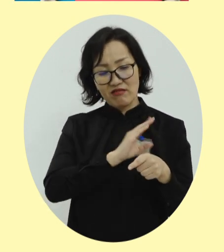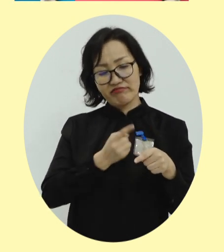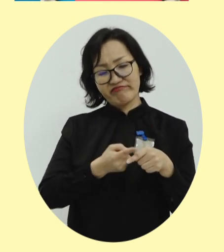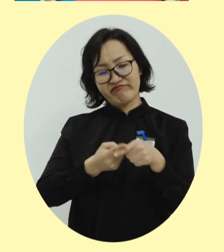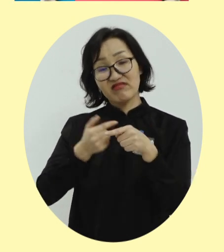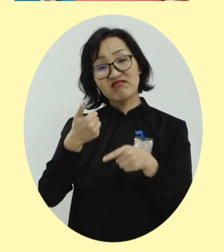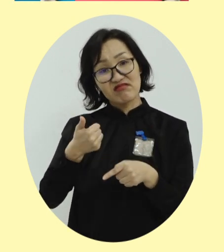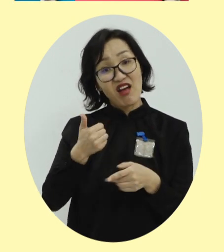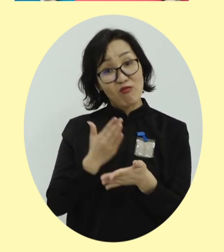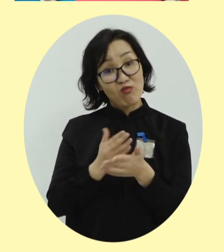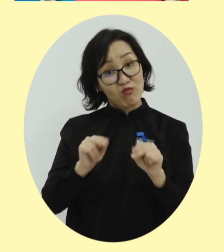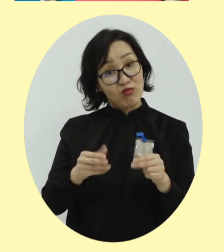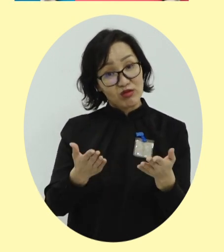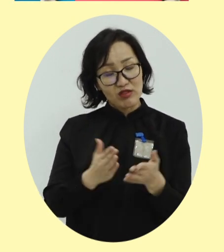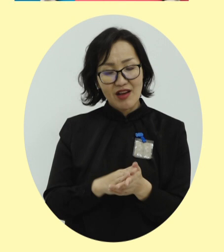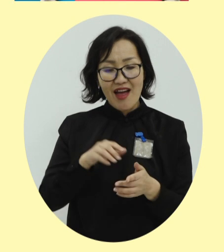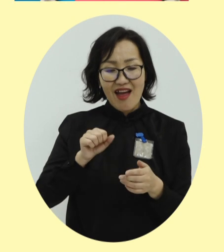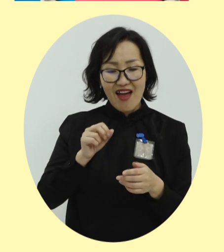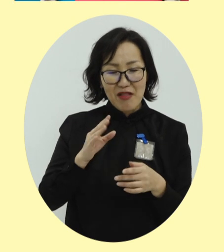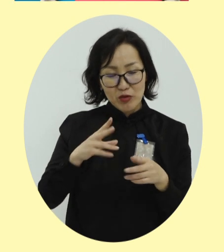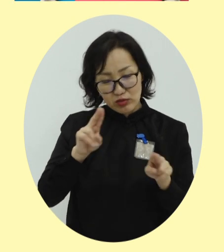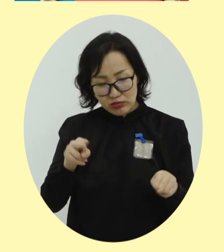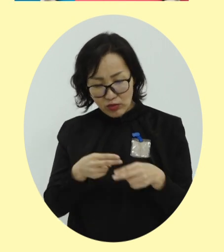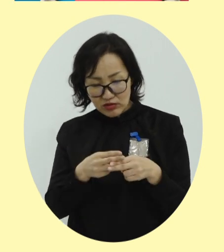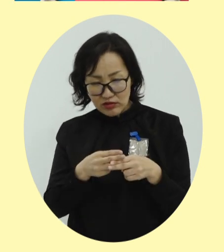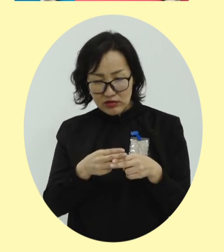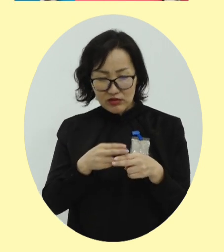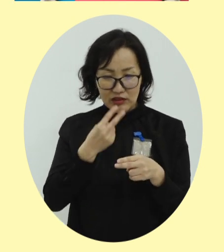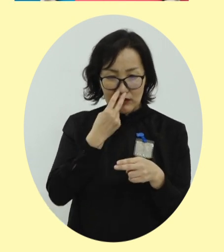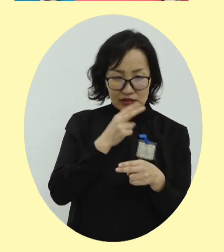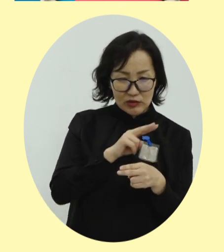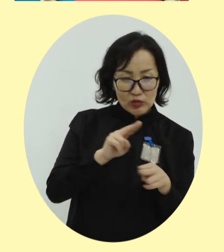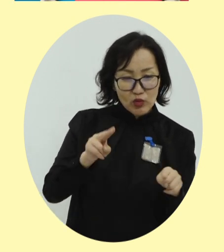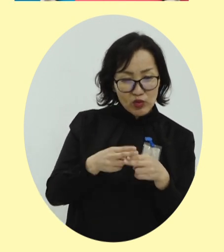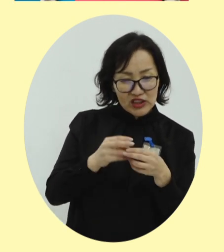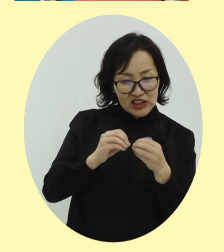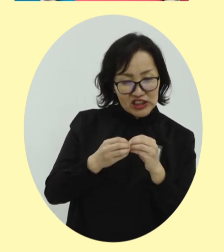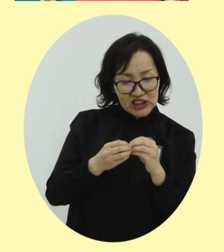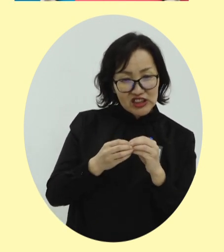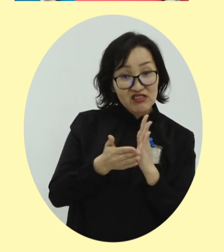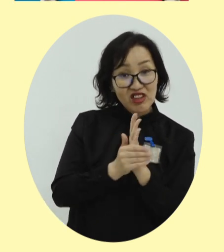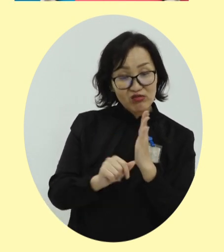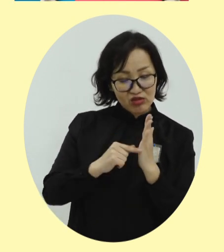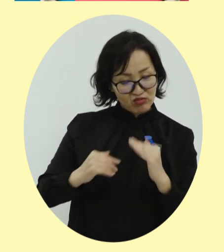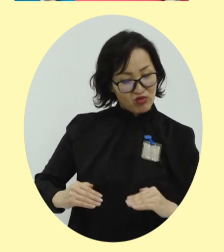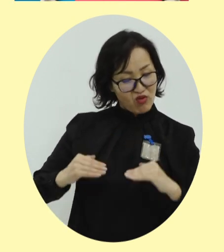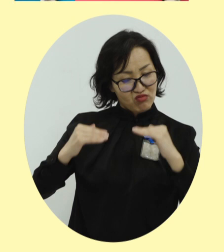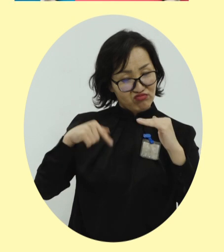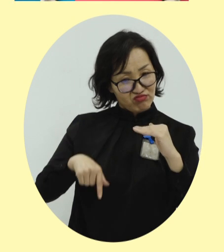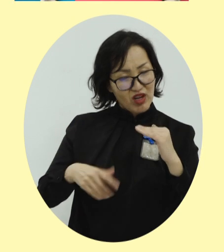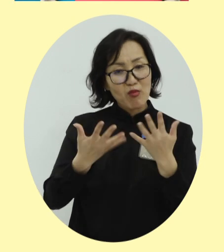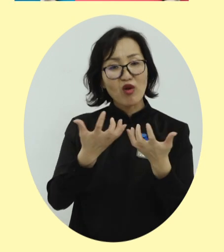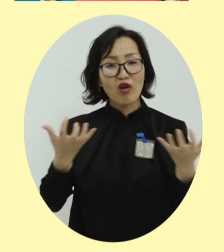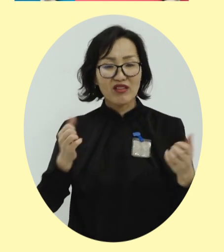талтай. Мөн альваа зүйлийг ажиглан дүгнэлт хийх чадварыг хөгжүүлдэг ийм олон ач тустай